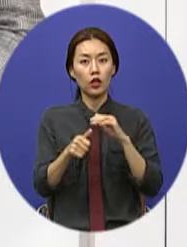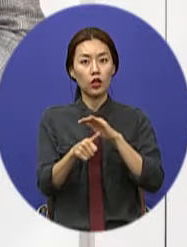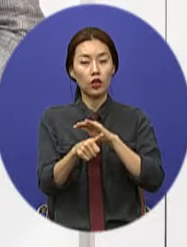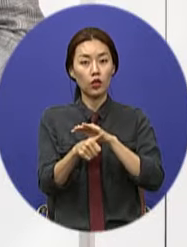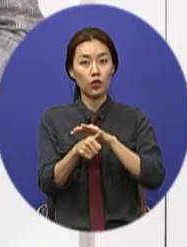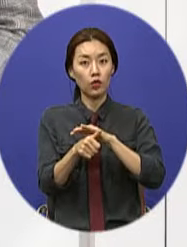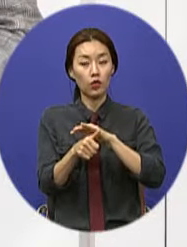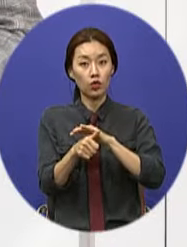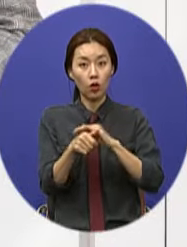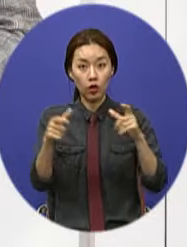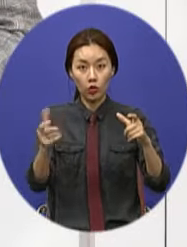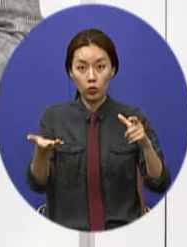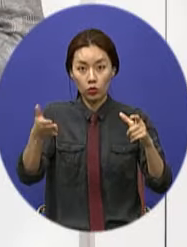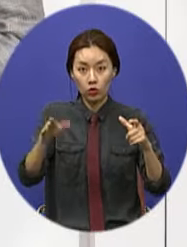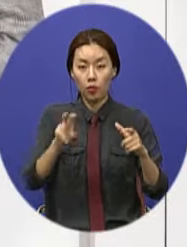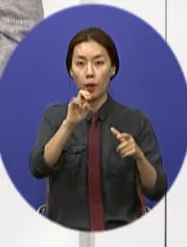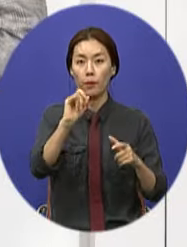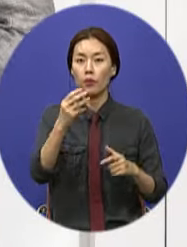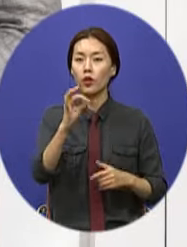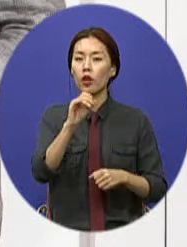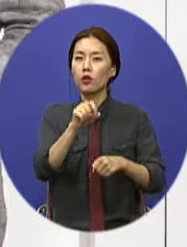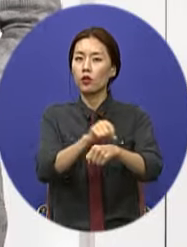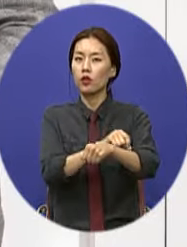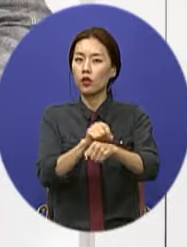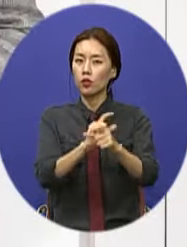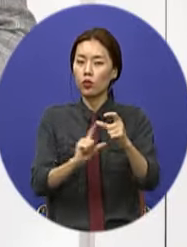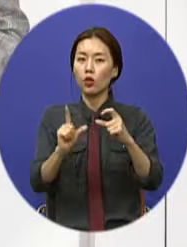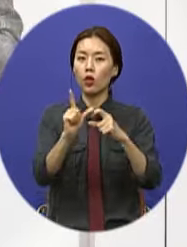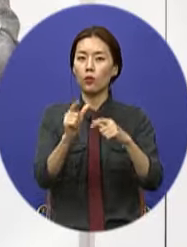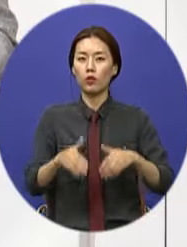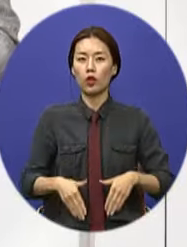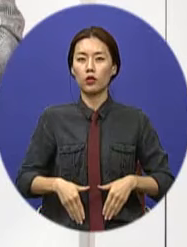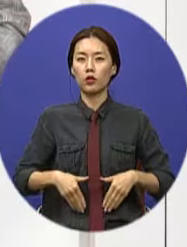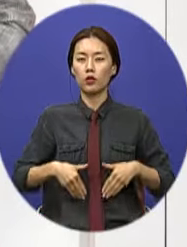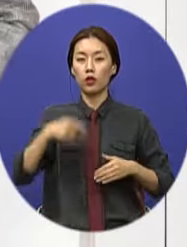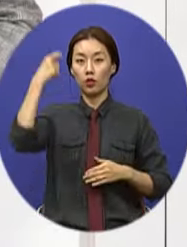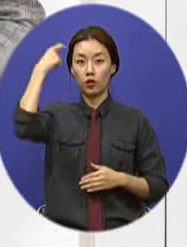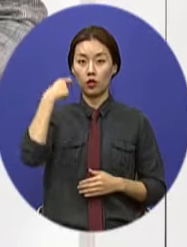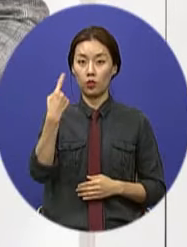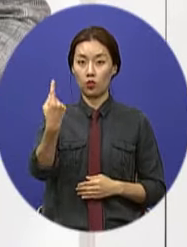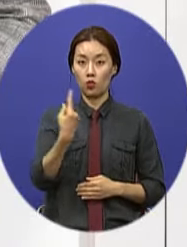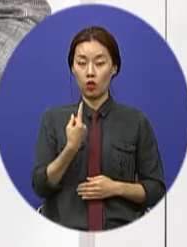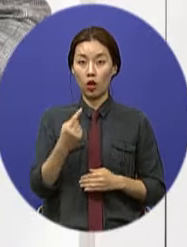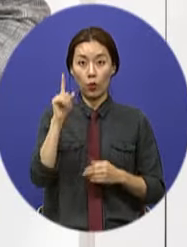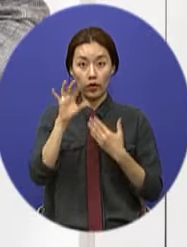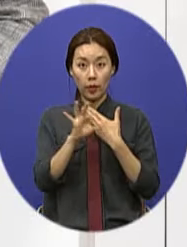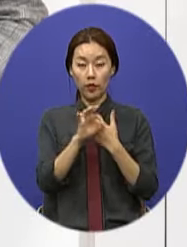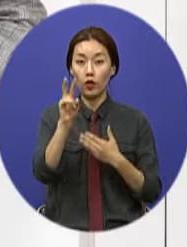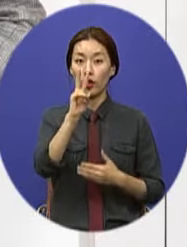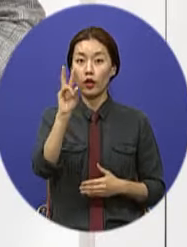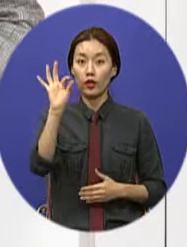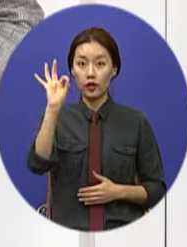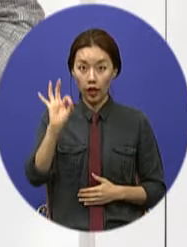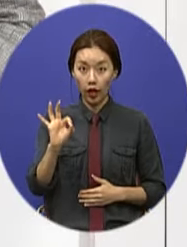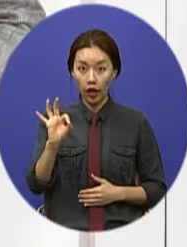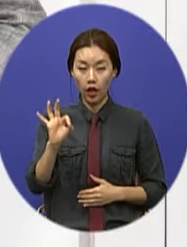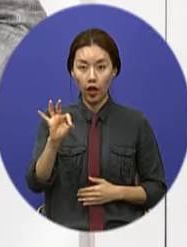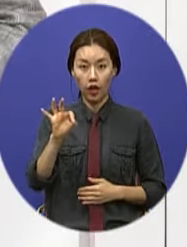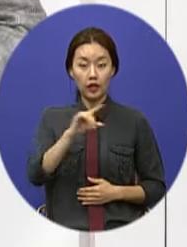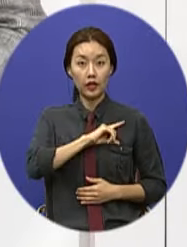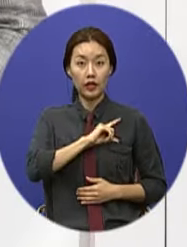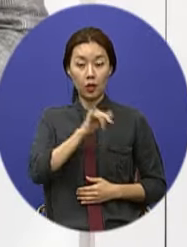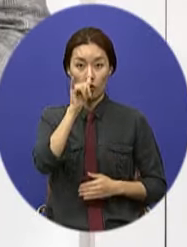경상도여도 밀양이 또 유난히 그렇더라고요. 예, 그렇죠. 맞습니다. 네. 굉장히 그리고 밀 양자가 그 들어있는